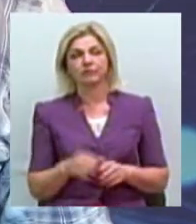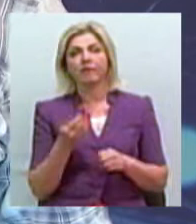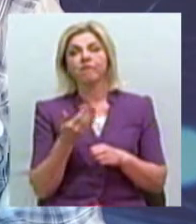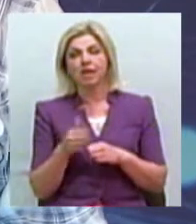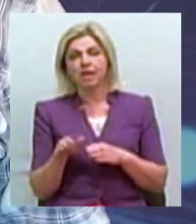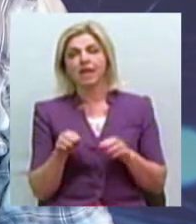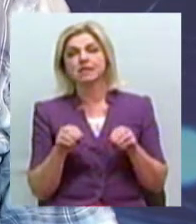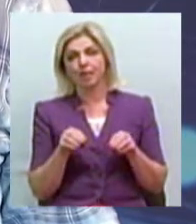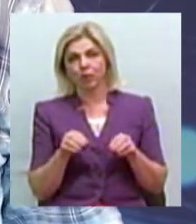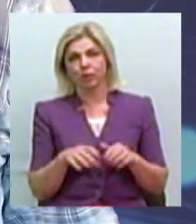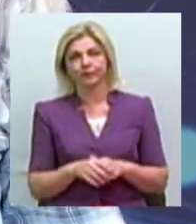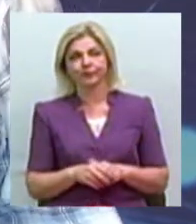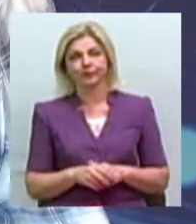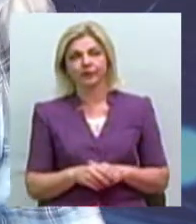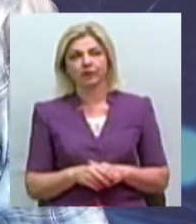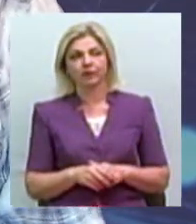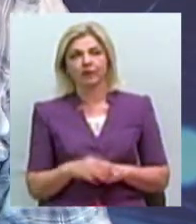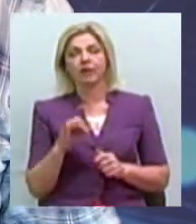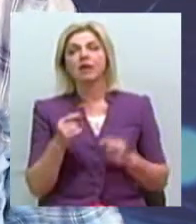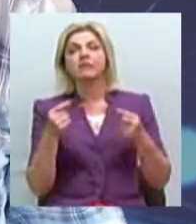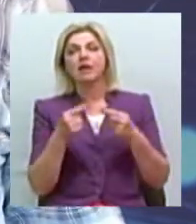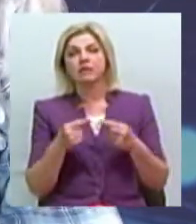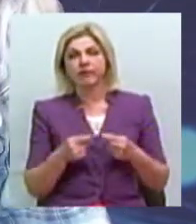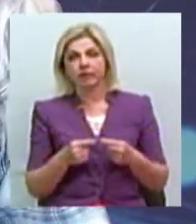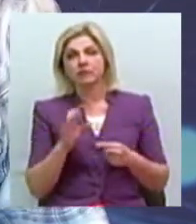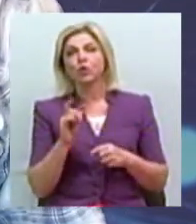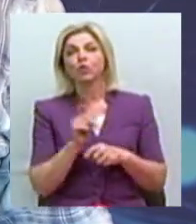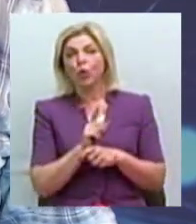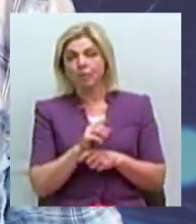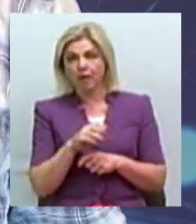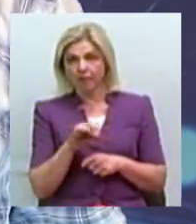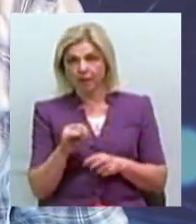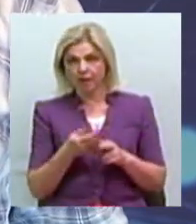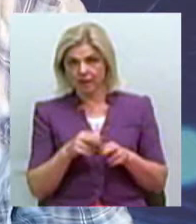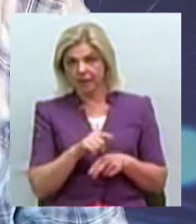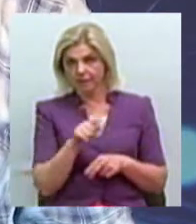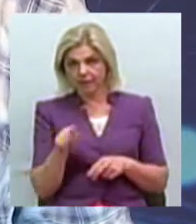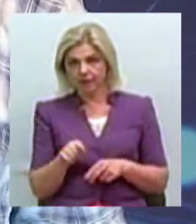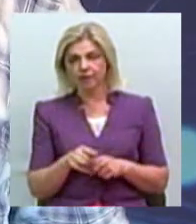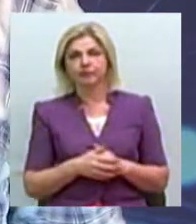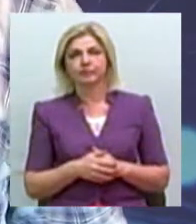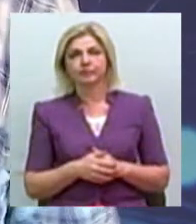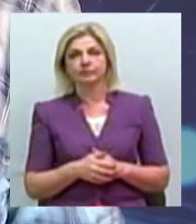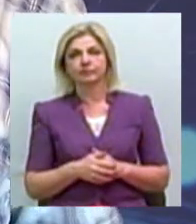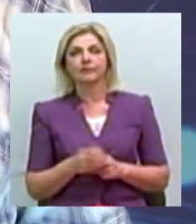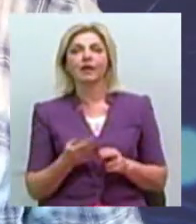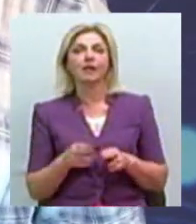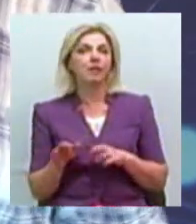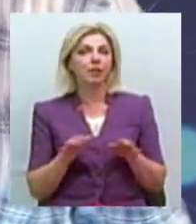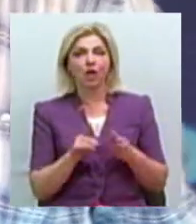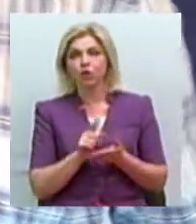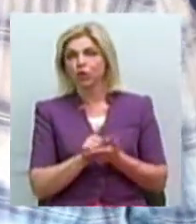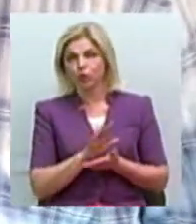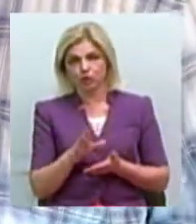выделять землю. И в соответствии с нормами этими, эти процедуры не должны